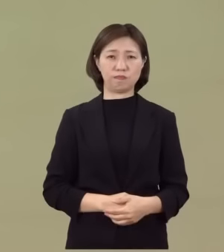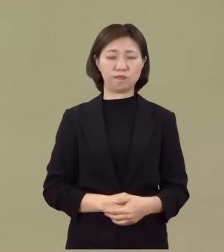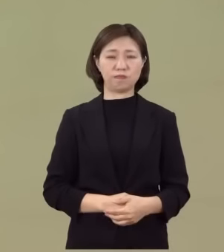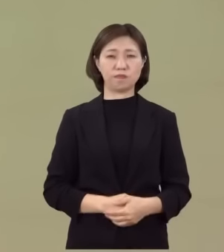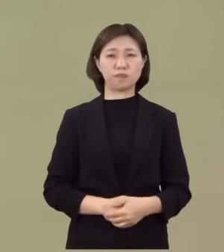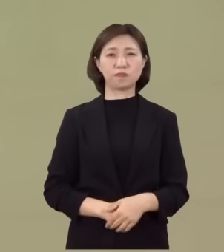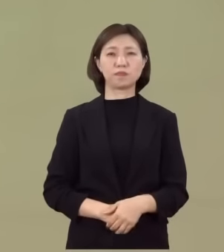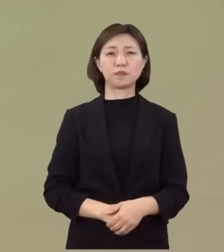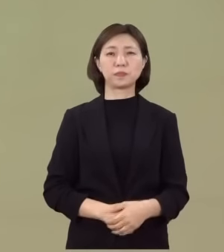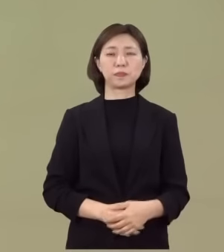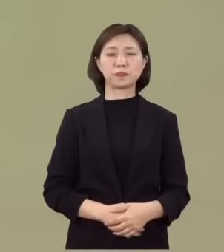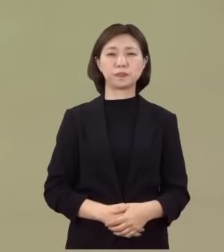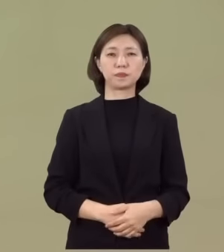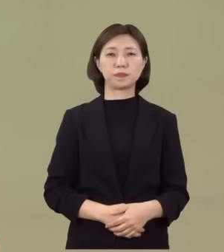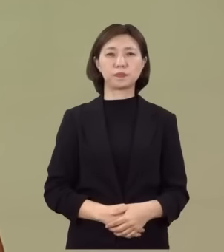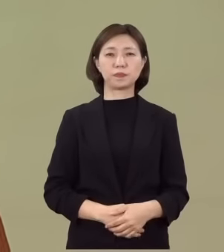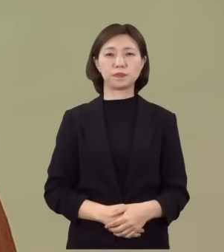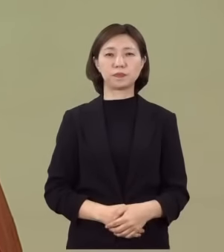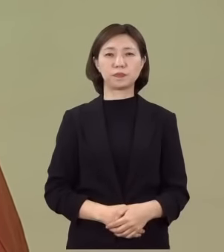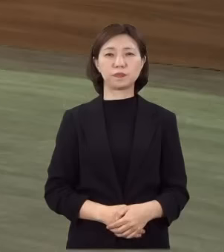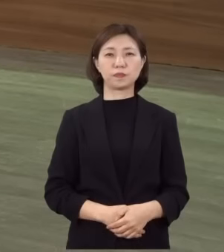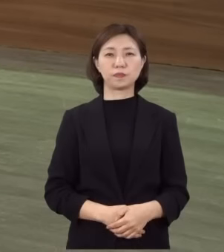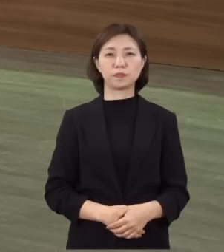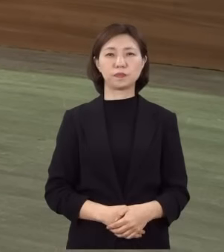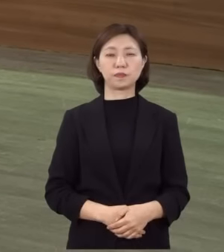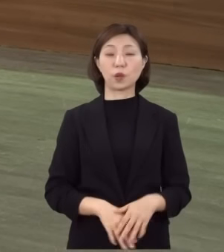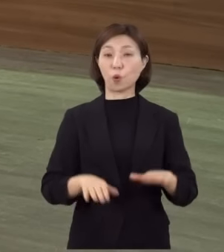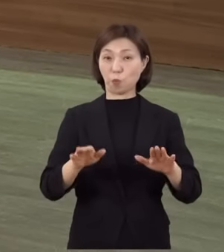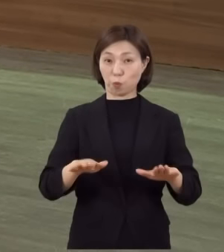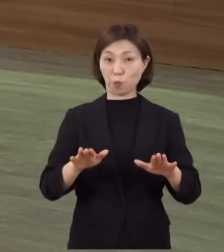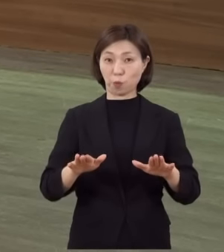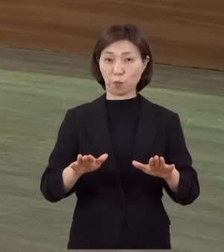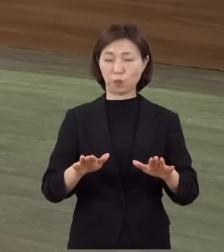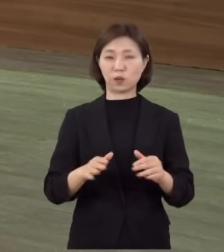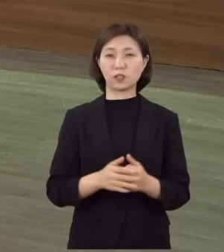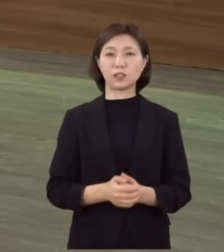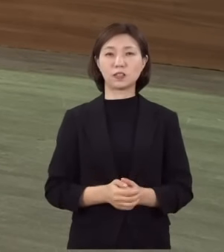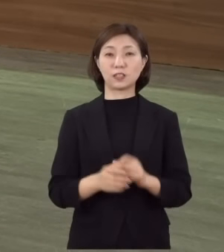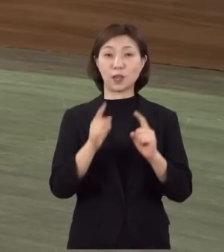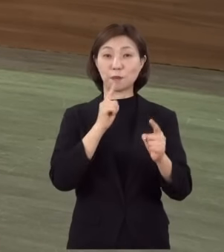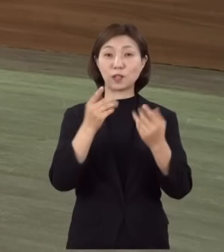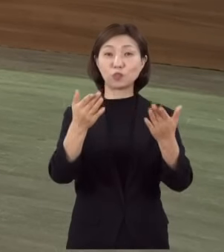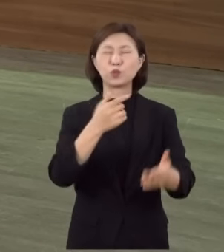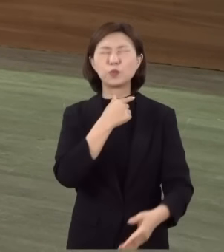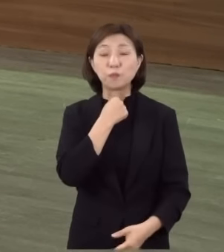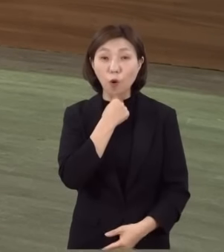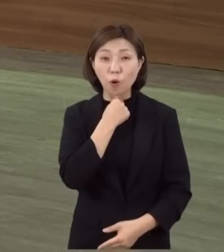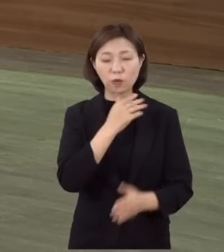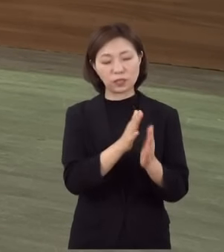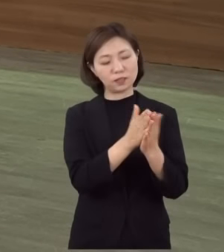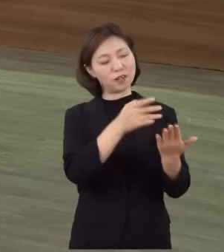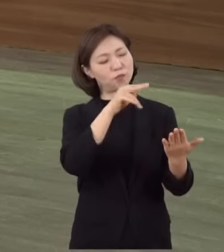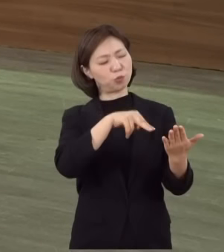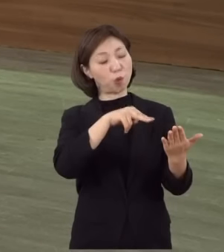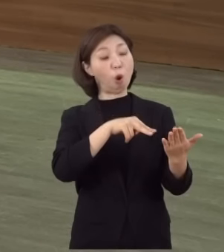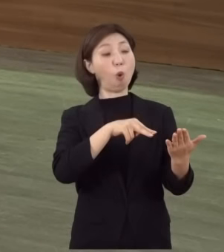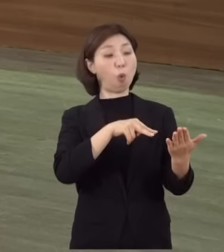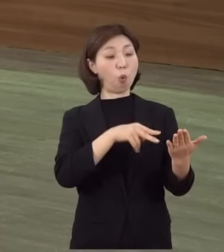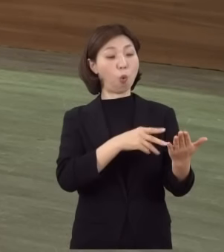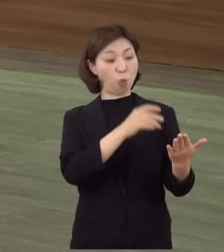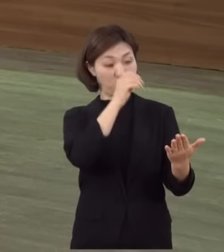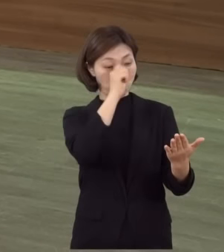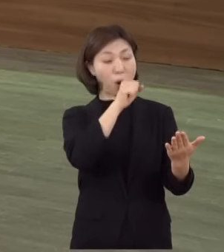보거나 그렇게 듣게 됩니다 그래서 오늘은 제가 책을 보면서